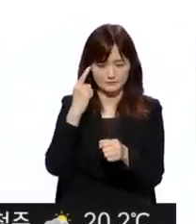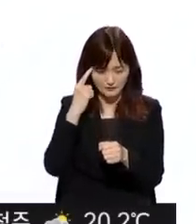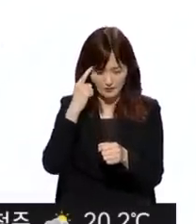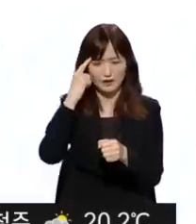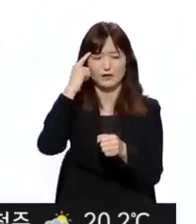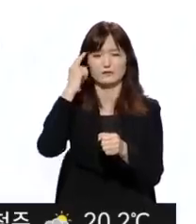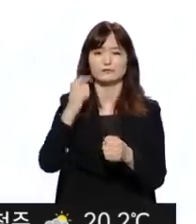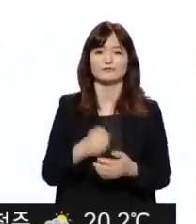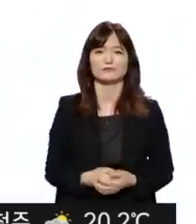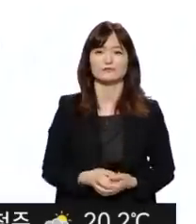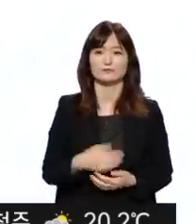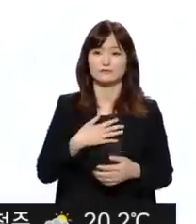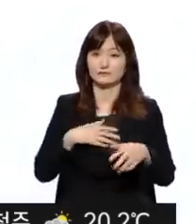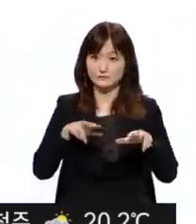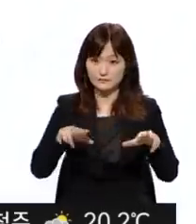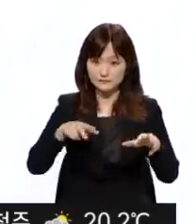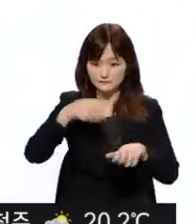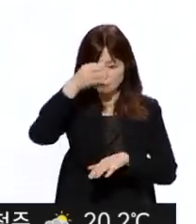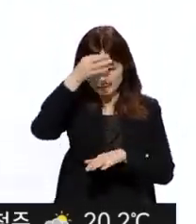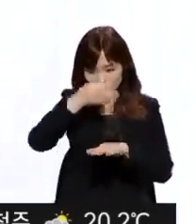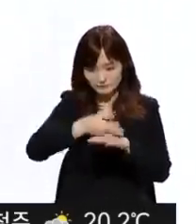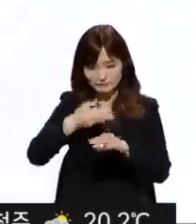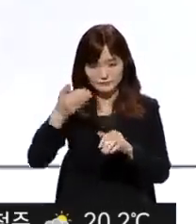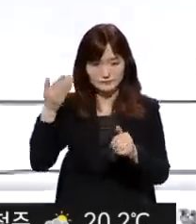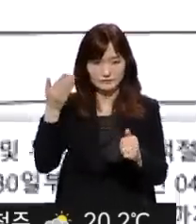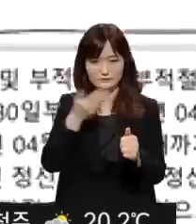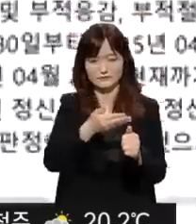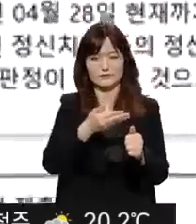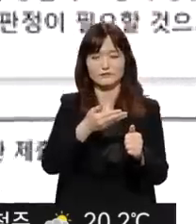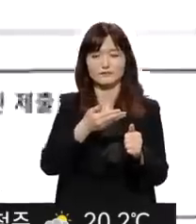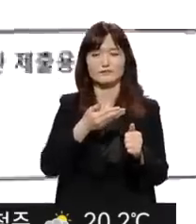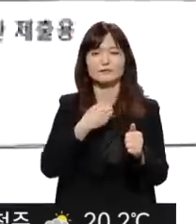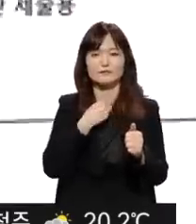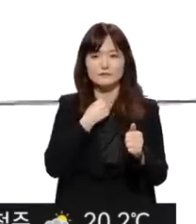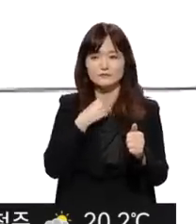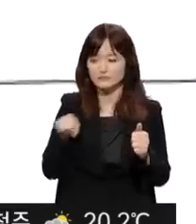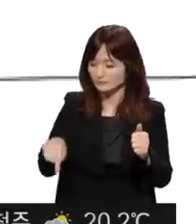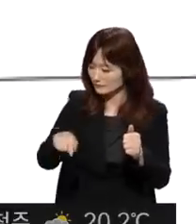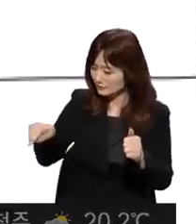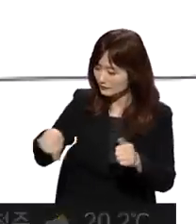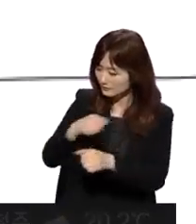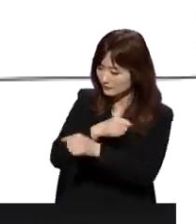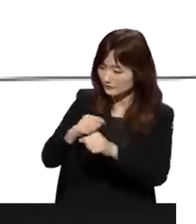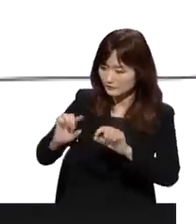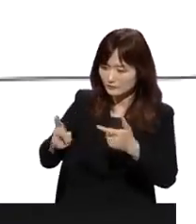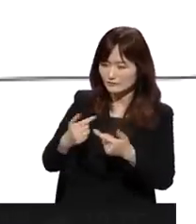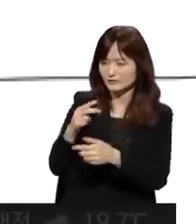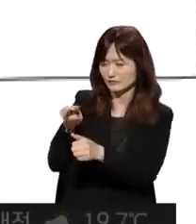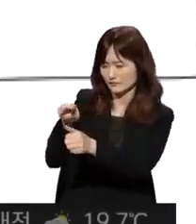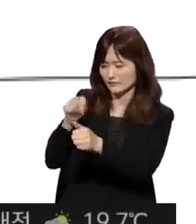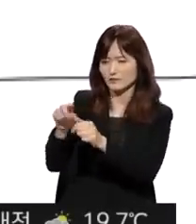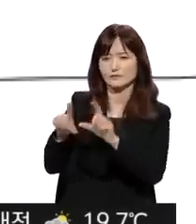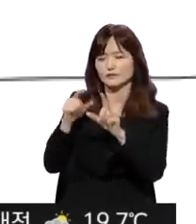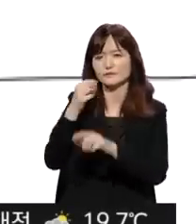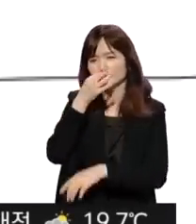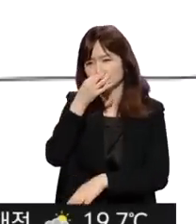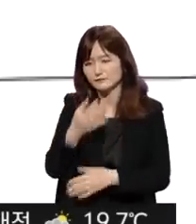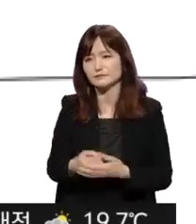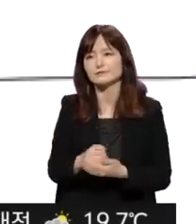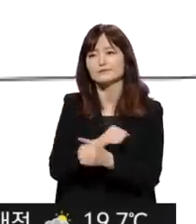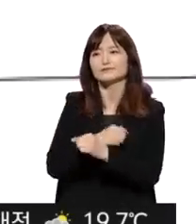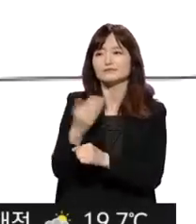그리고 내가 이제라도 사과를 정식으로 받고 싶다 그리고 그들의 용서하지 않고 미워하면서 사는 건 너무 힘들기 때문에 용서도 하고